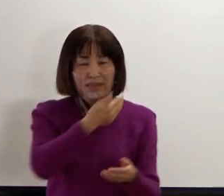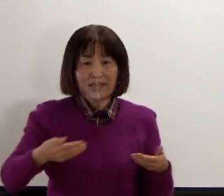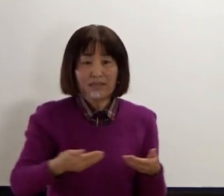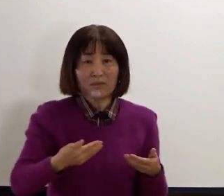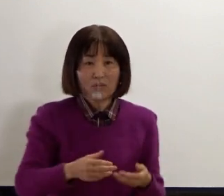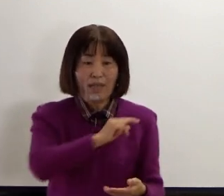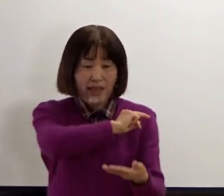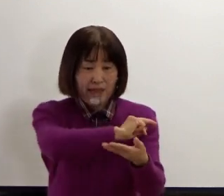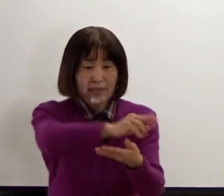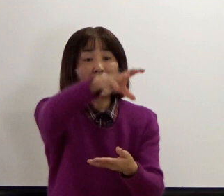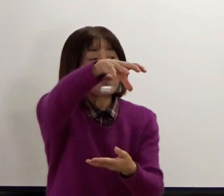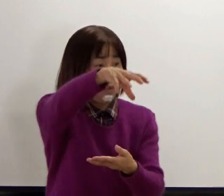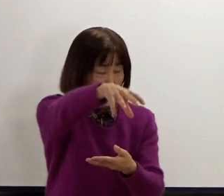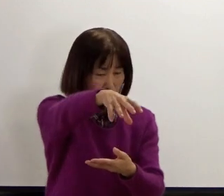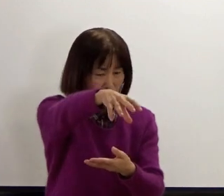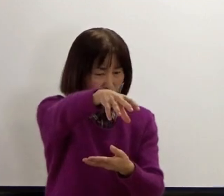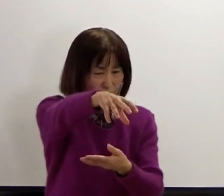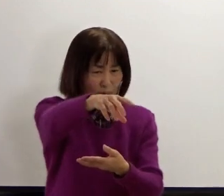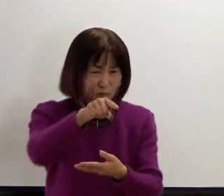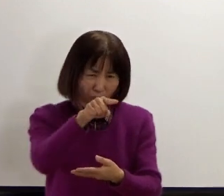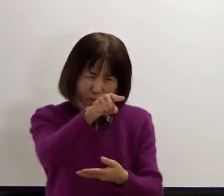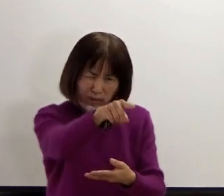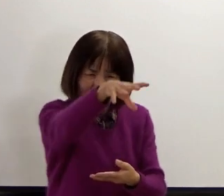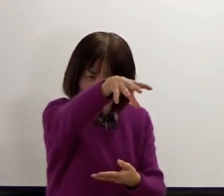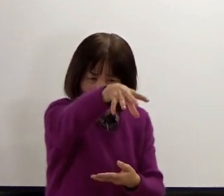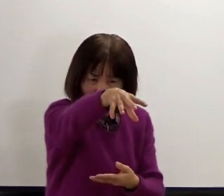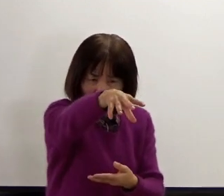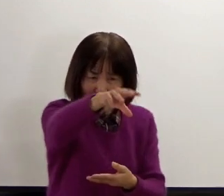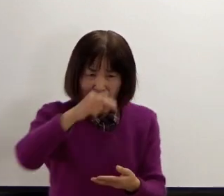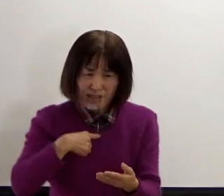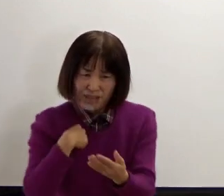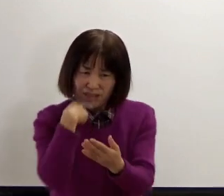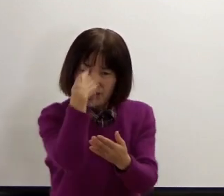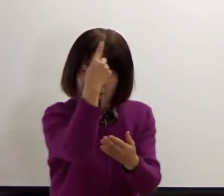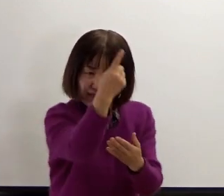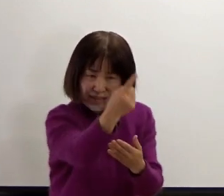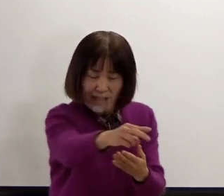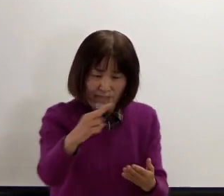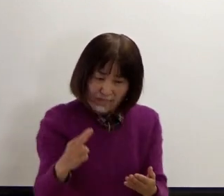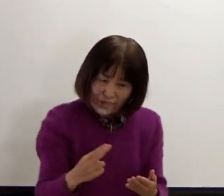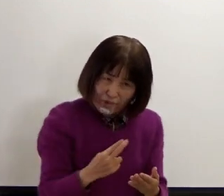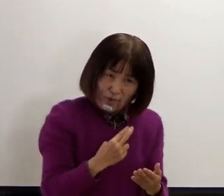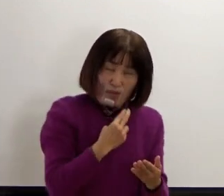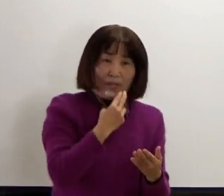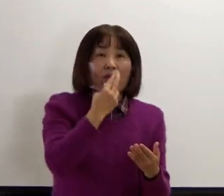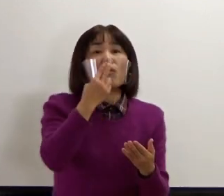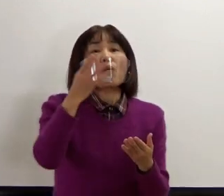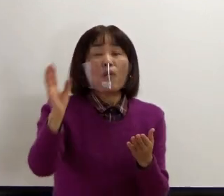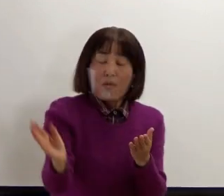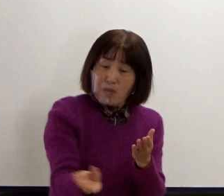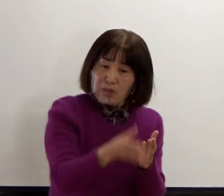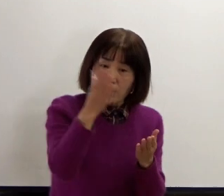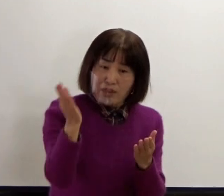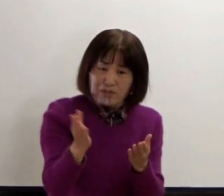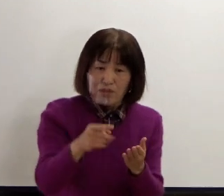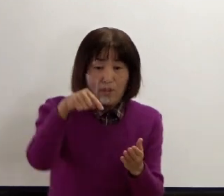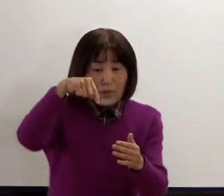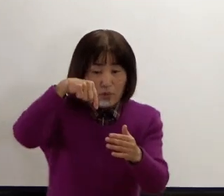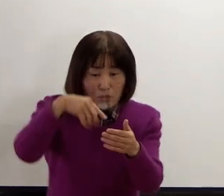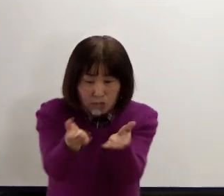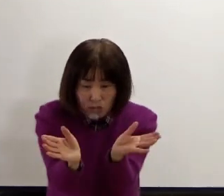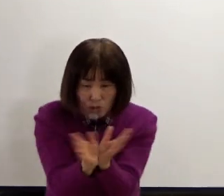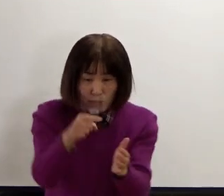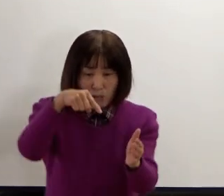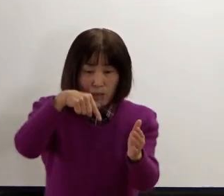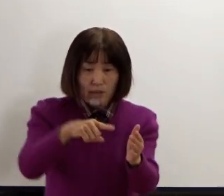の聖所で香を焚くと。これはこの組の中でもたった一人しか選ばれない、